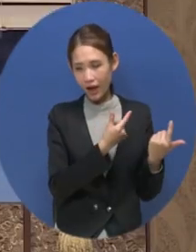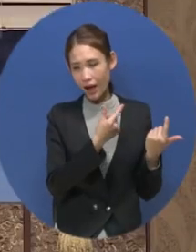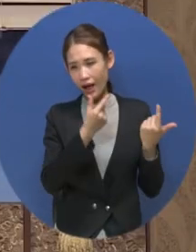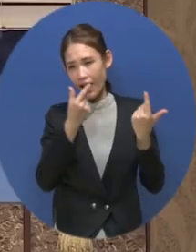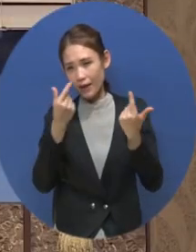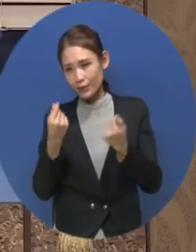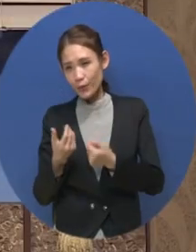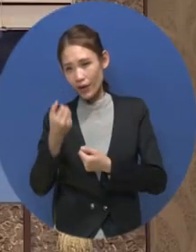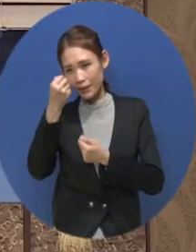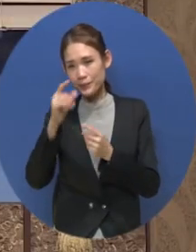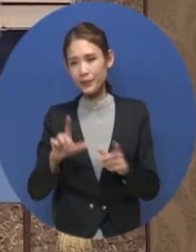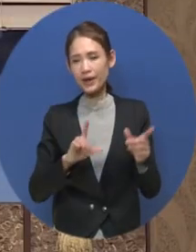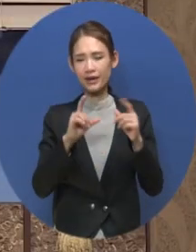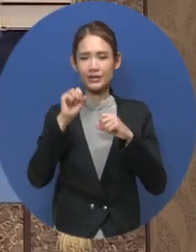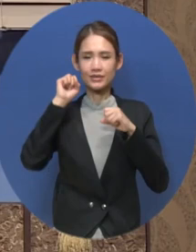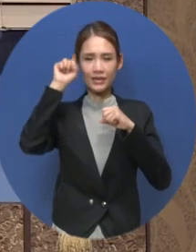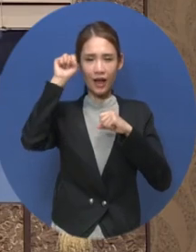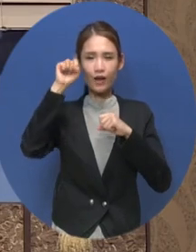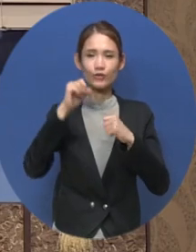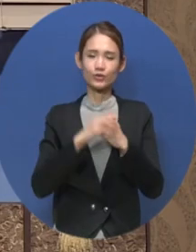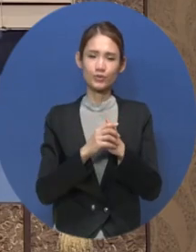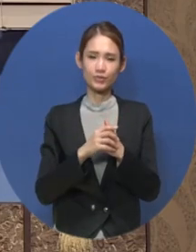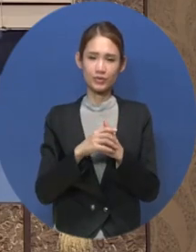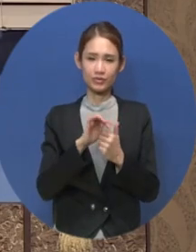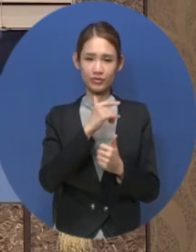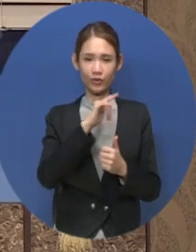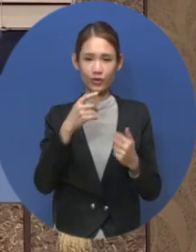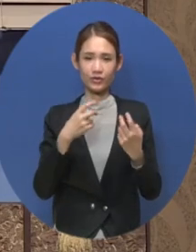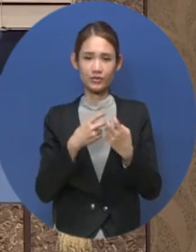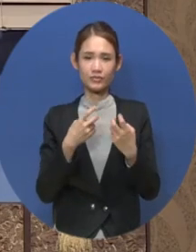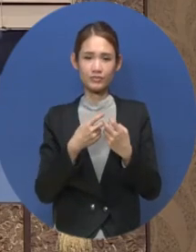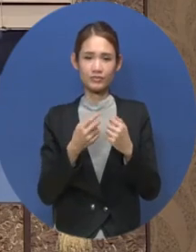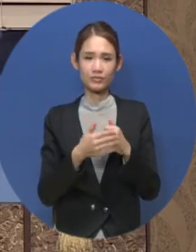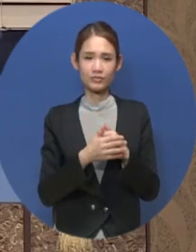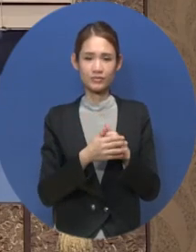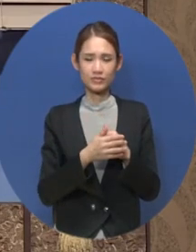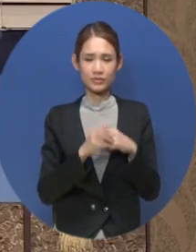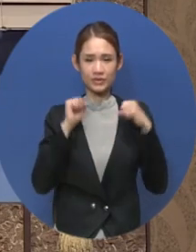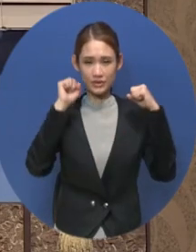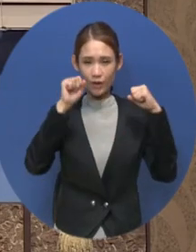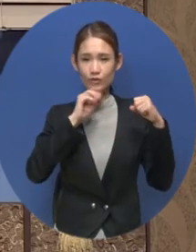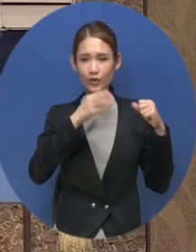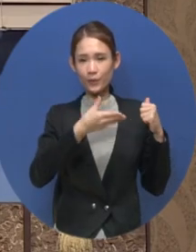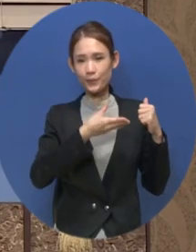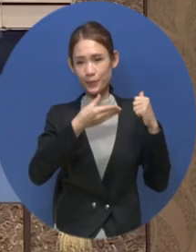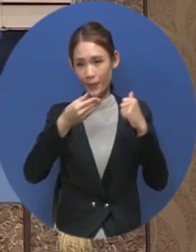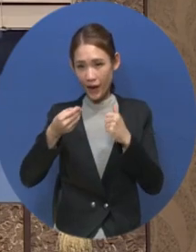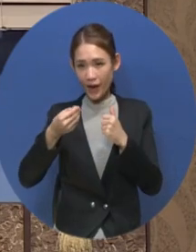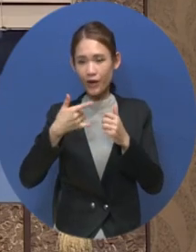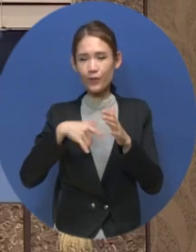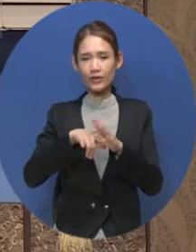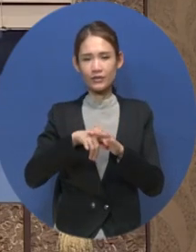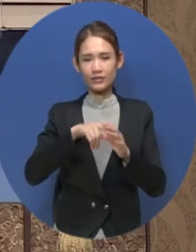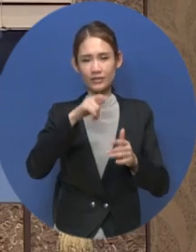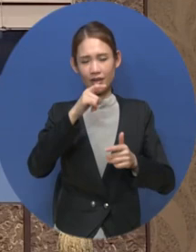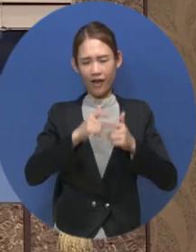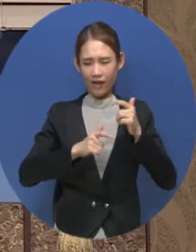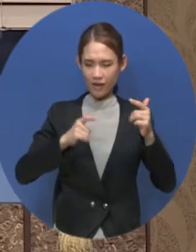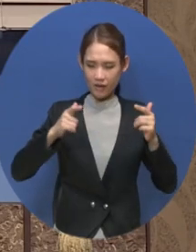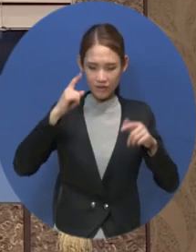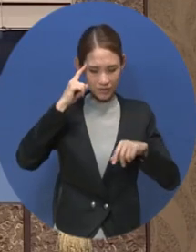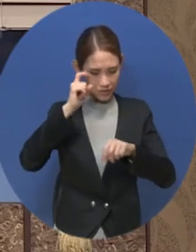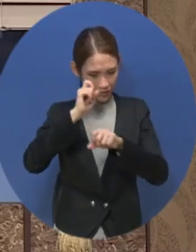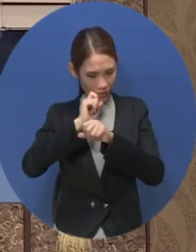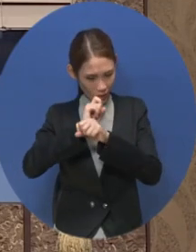예, 체육 활동을 하기 위해서 네. 다양한 방법으로 저희가 그분들을 체육 현장으로 모시기 위해서 예. 예, 다양한